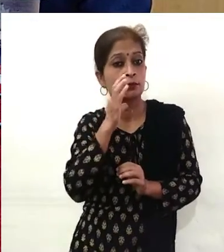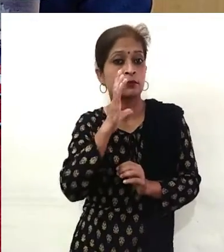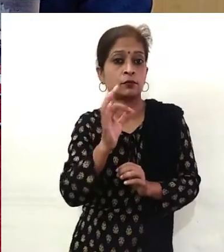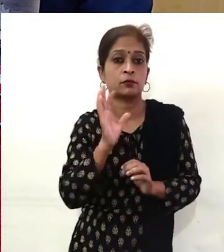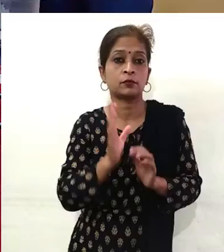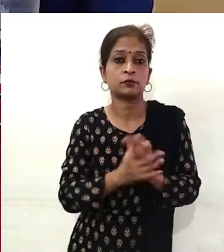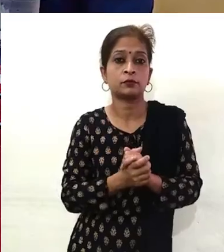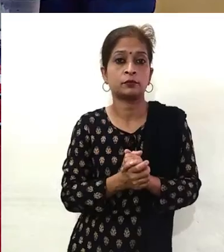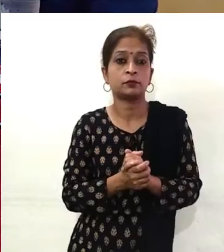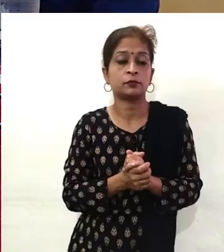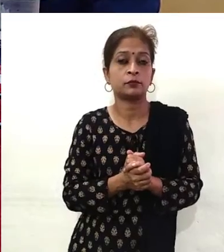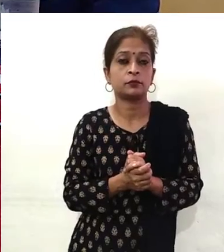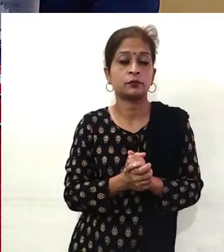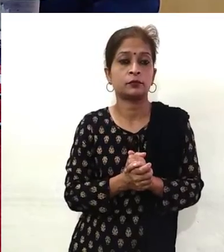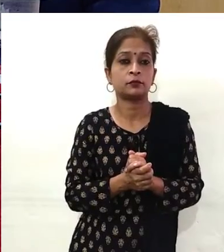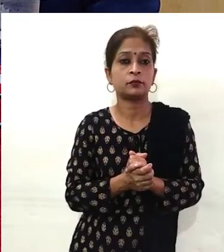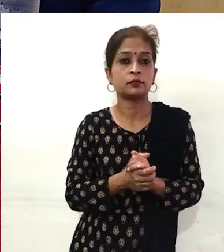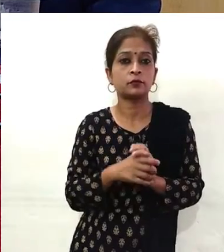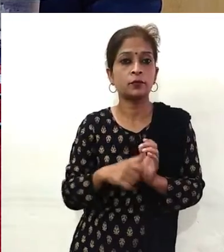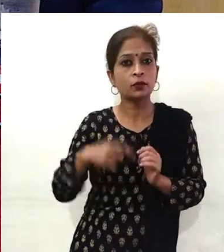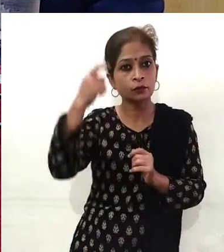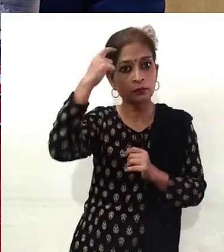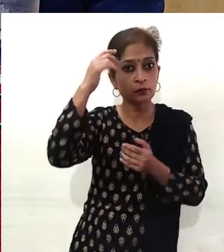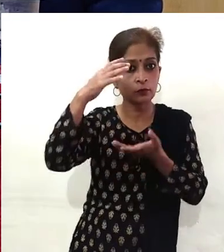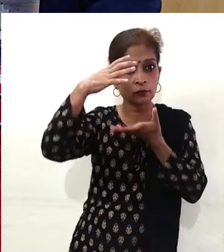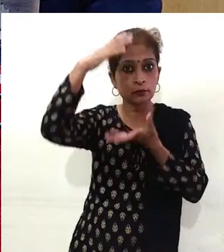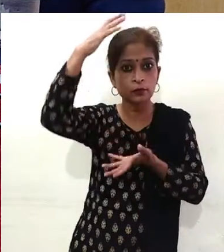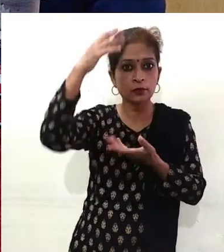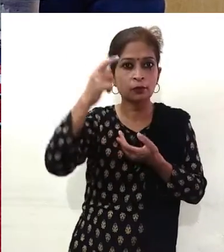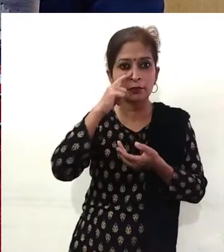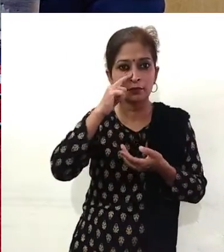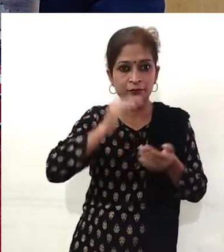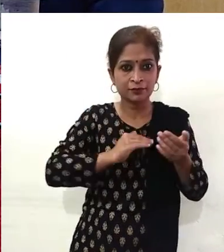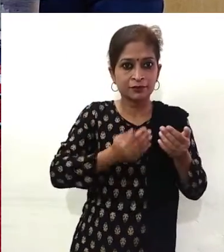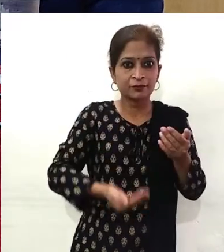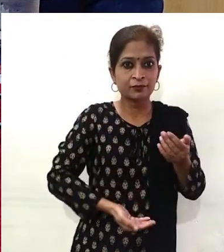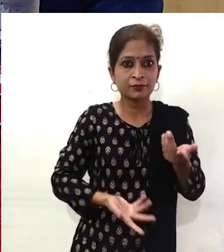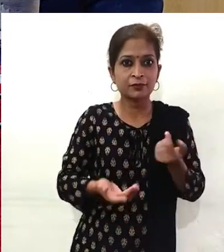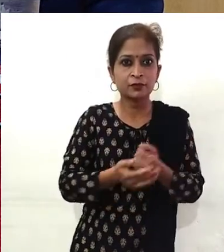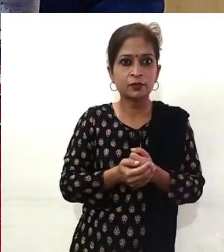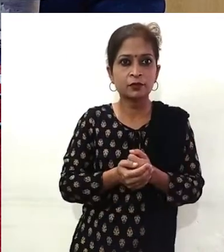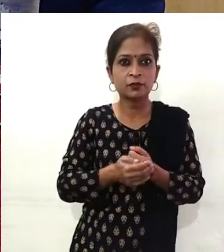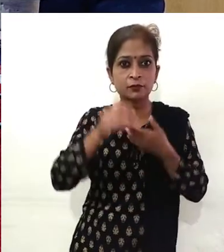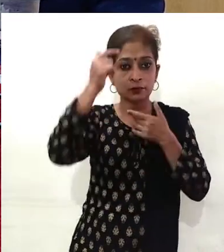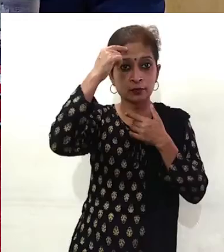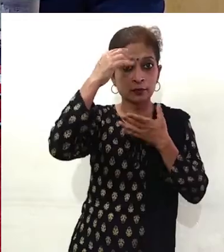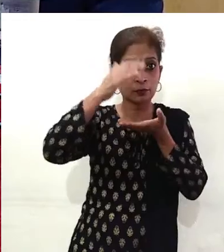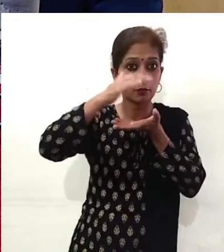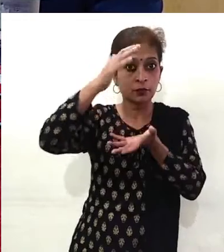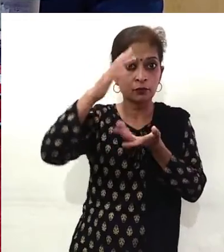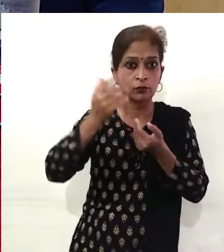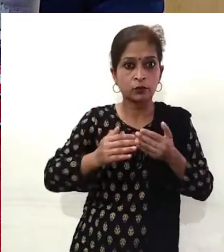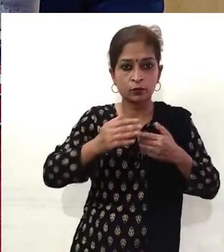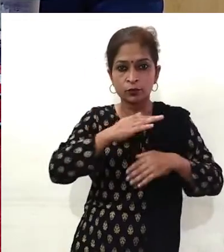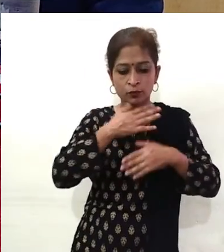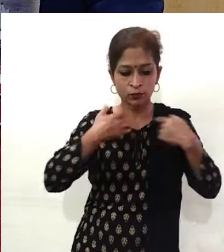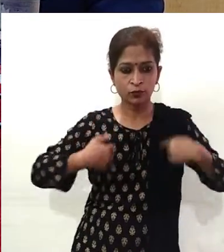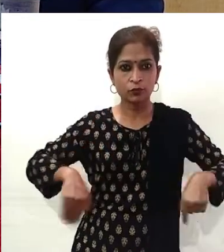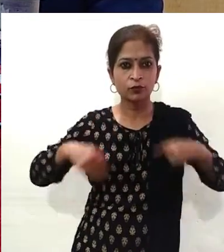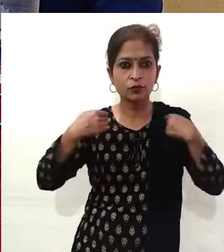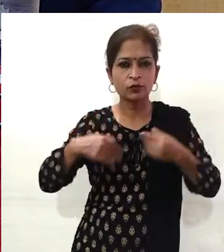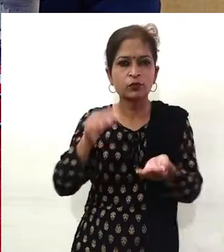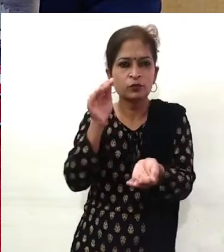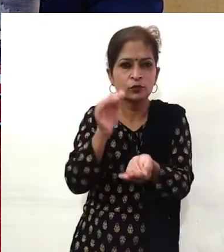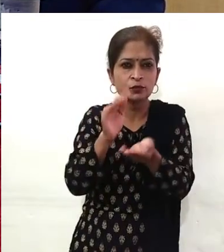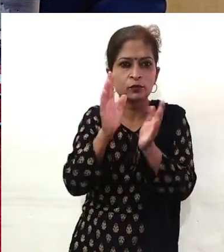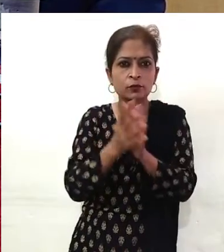अधूरे हैं। दूसरे कि सर बड़ा, जैसे कि माँ के गर्भ में बच्चा होता है ना और शरीर छोटा, पूरी तैयारी नहीं है, तो हम